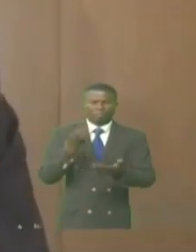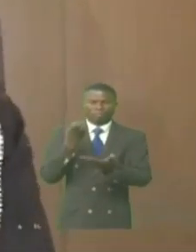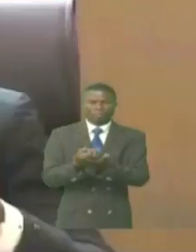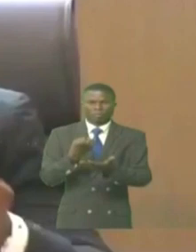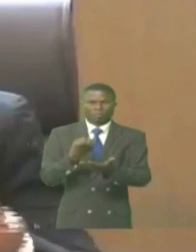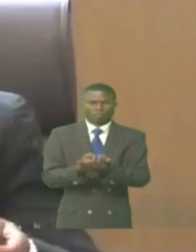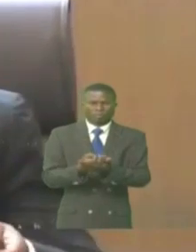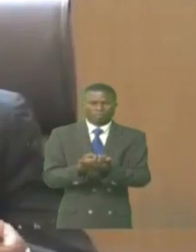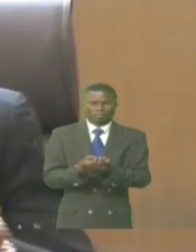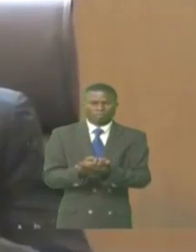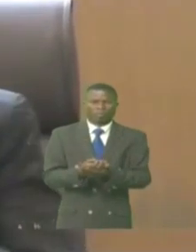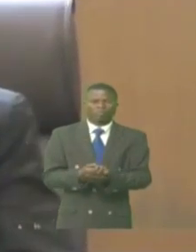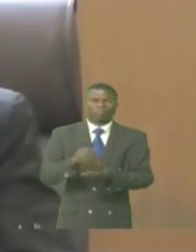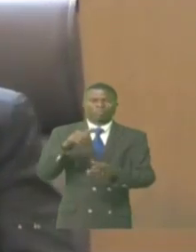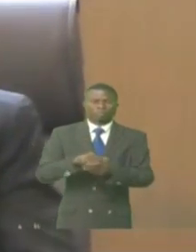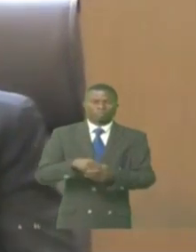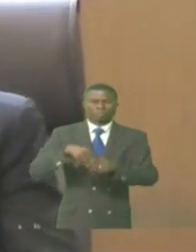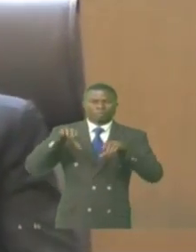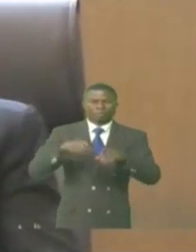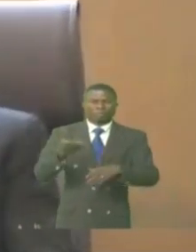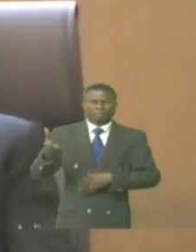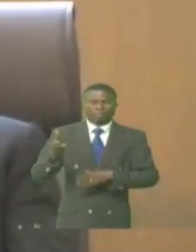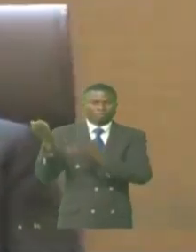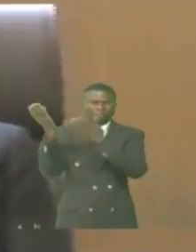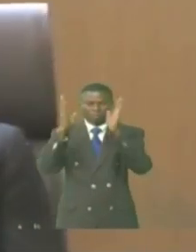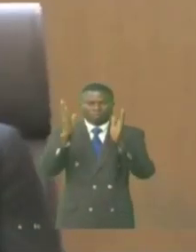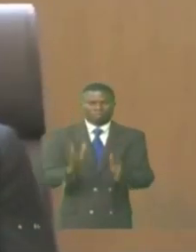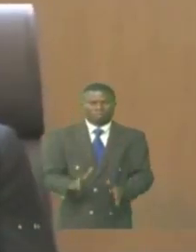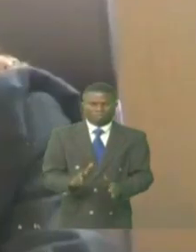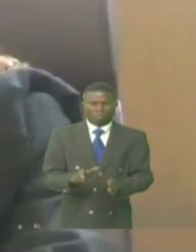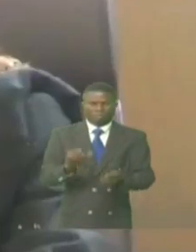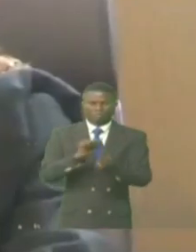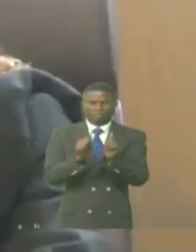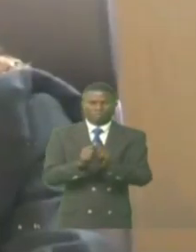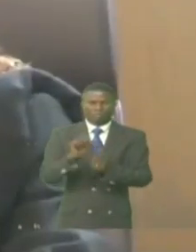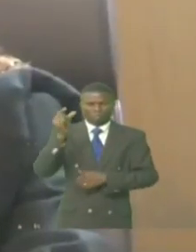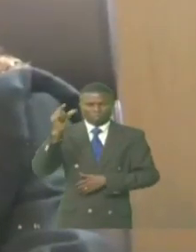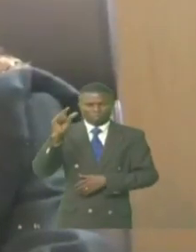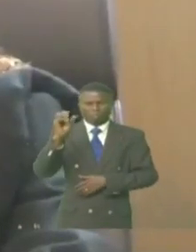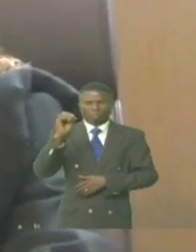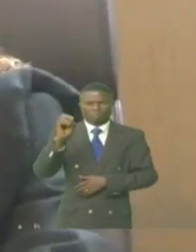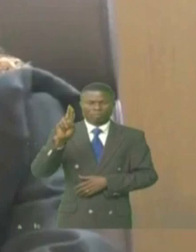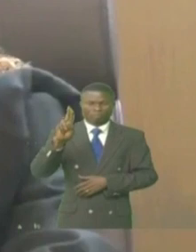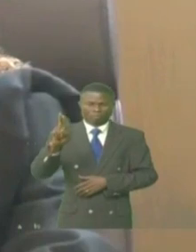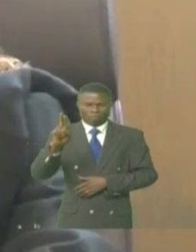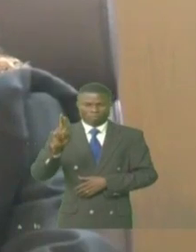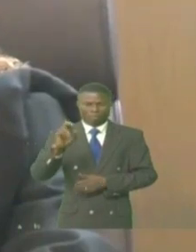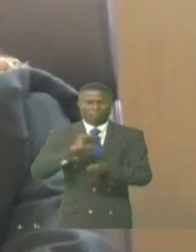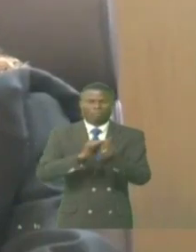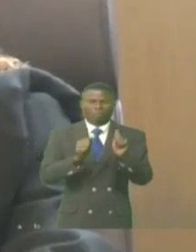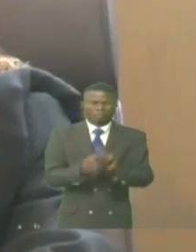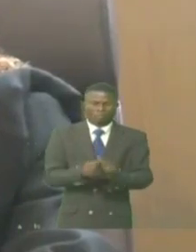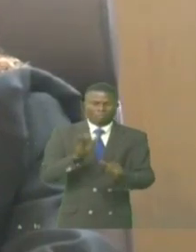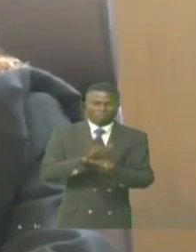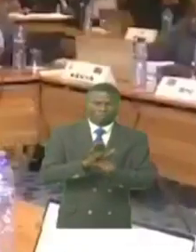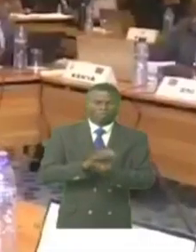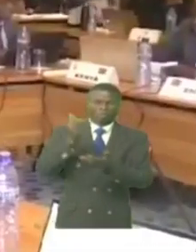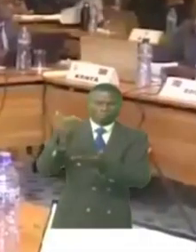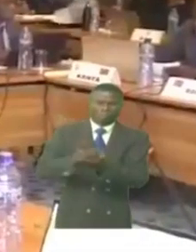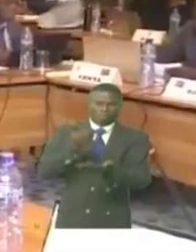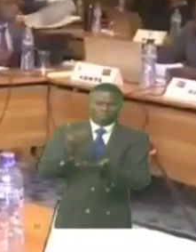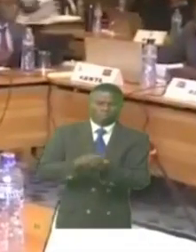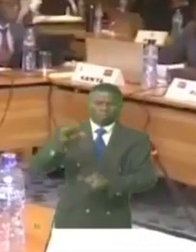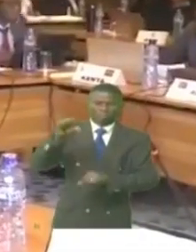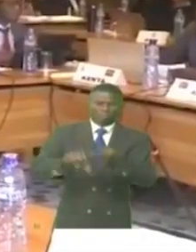pourtant vitale dans la région des Grands Lacs, la commercialisation de l'or génère malheureusement des problèmes de l'exploitation illégale